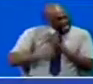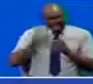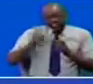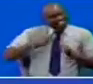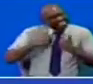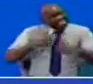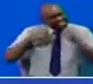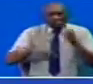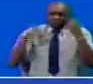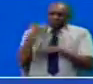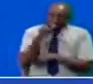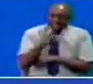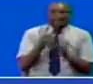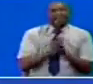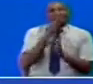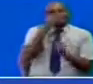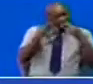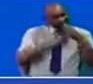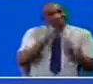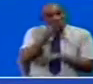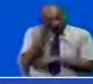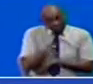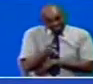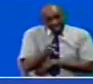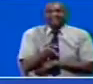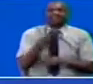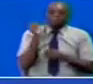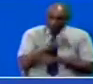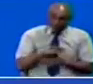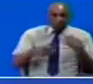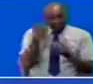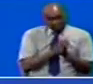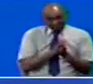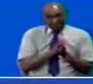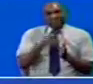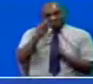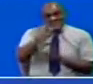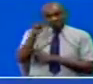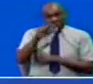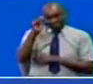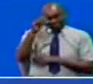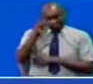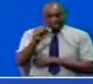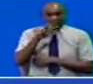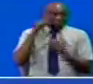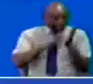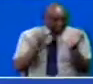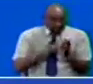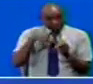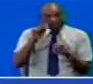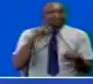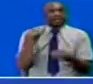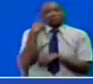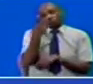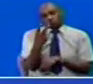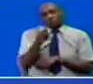hizo kwa dakika 57 sekunde 32. Nancy Nzisa kutoka kaunti ya Machakos alichukua nafasi ya